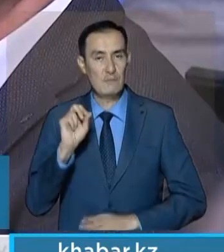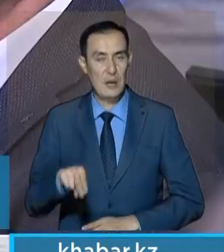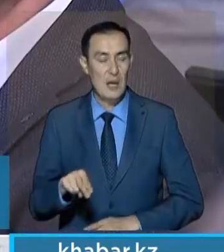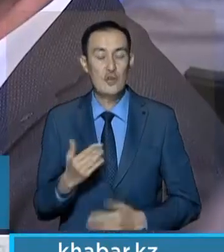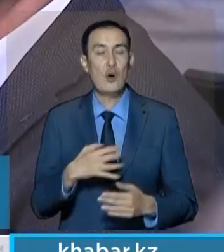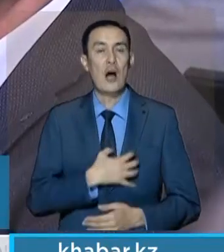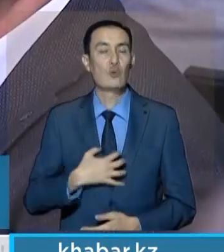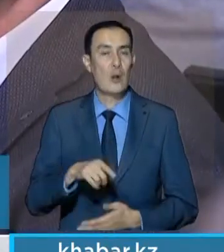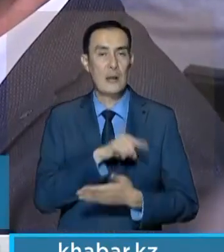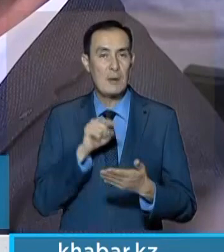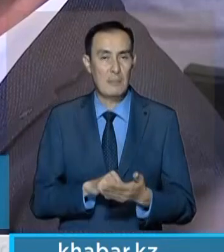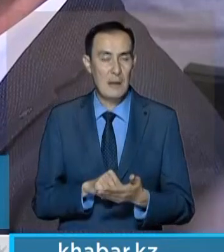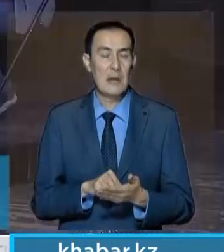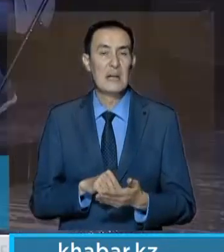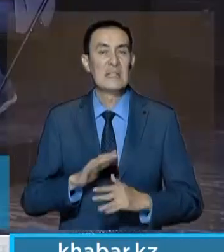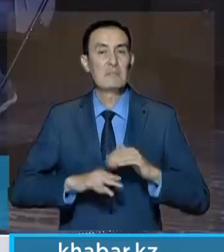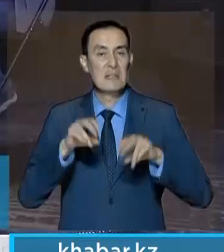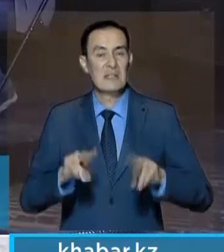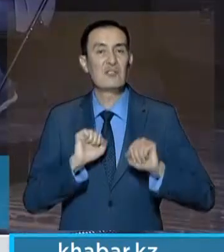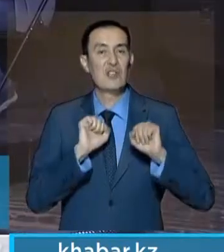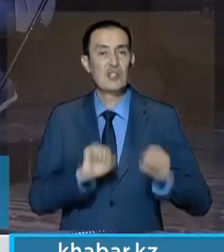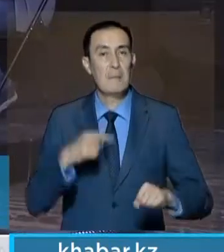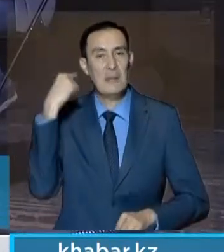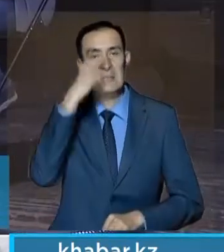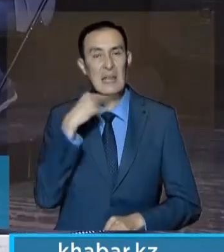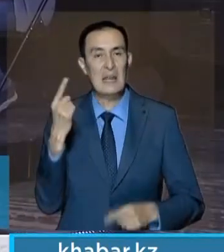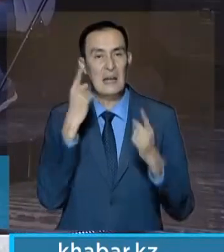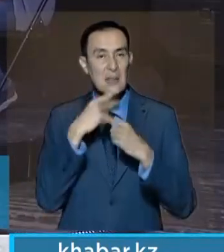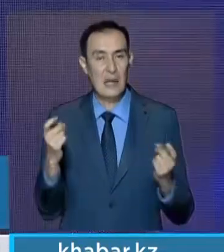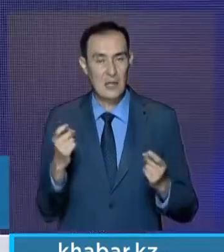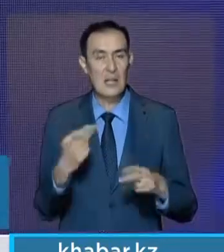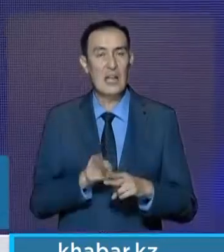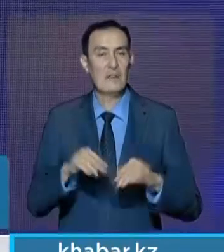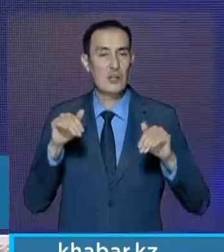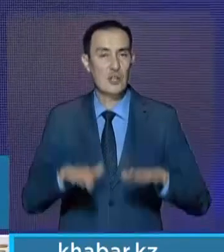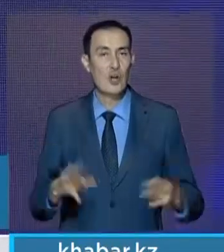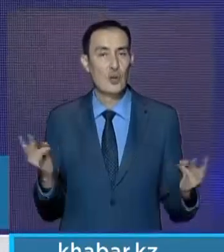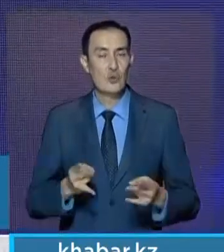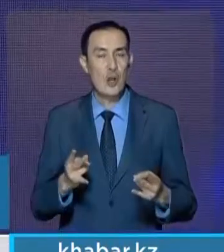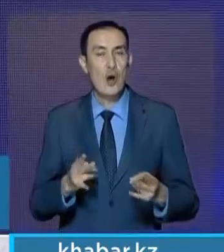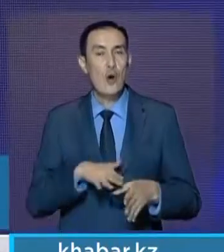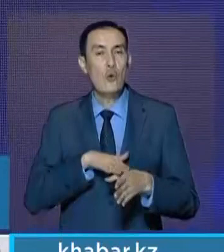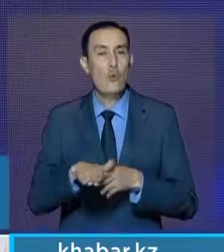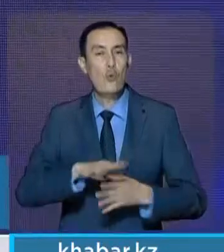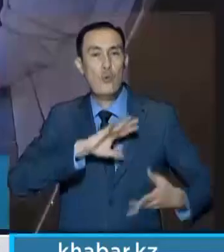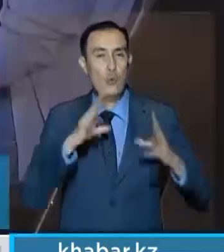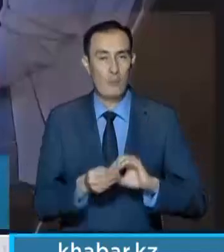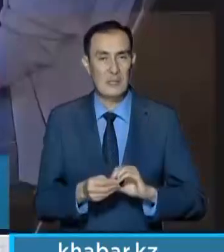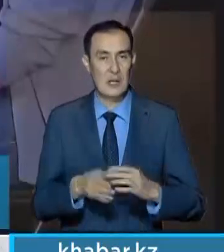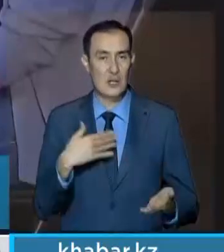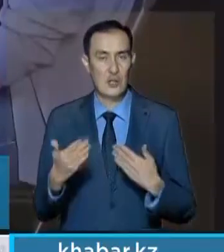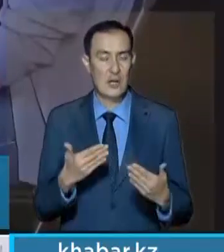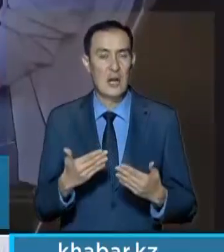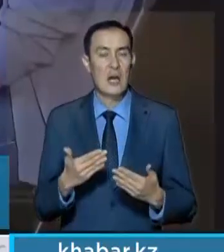одна актуальная проблема, по словам экспертов, защита персональных данных. Для ее решения необходим комплексный подход.